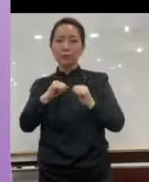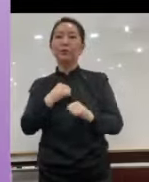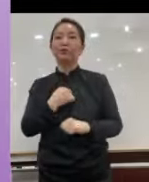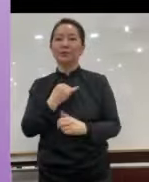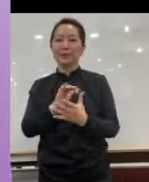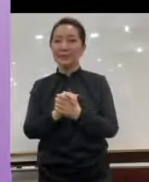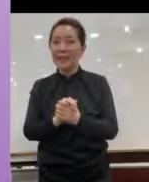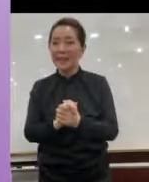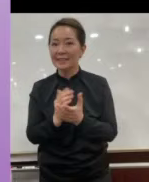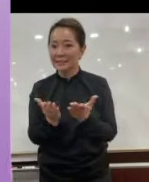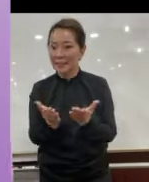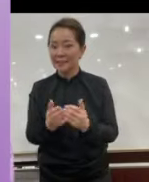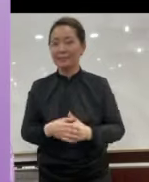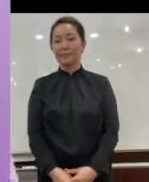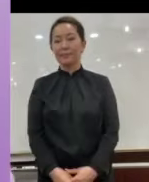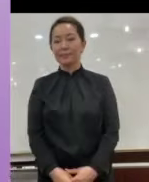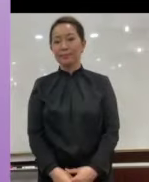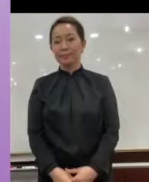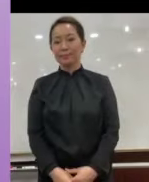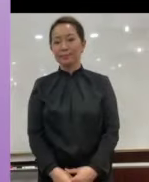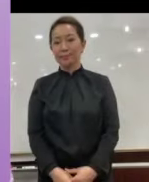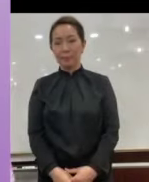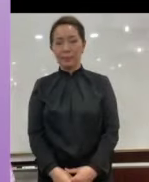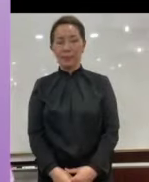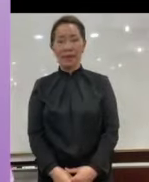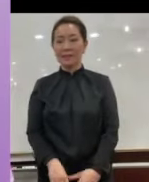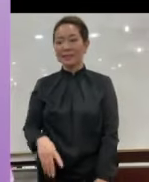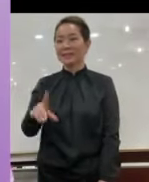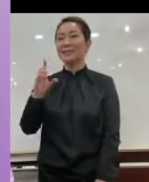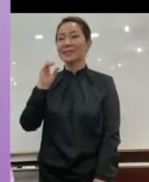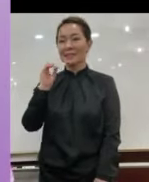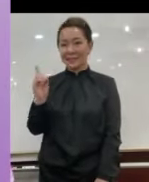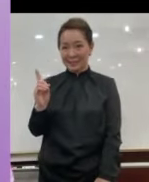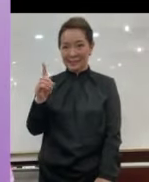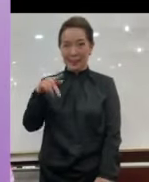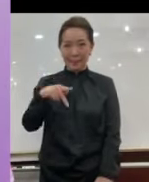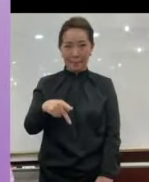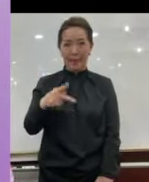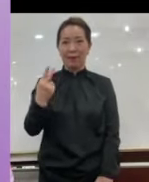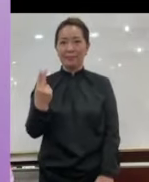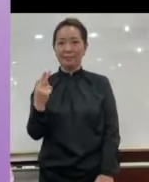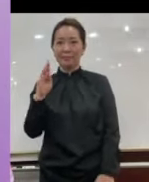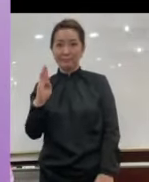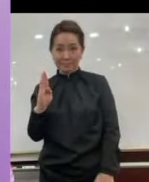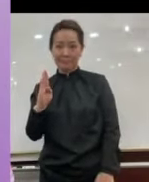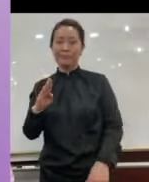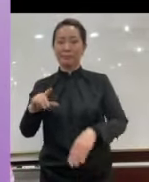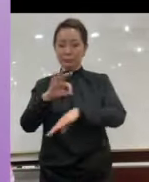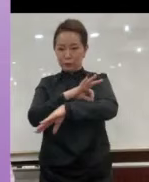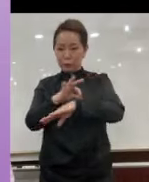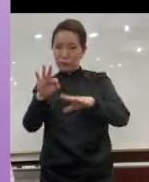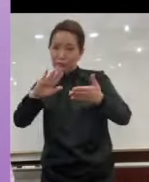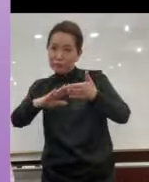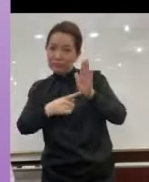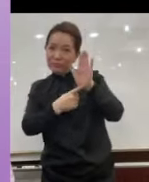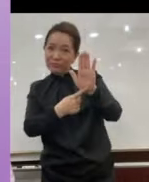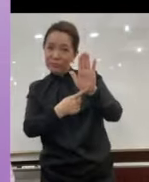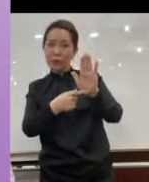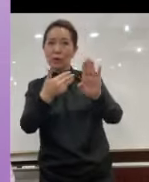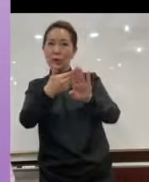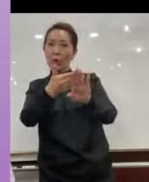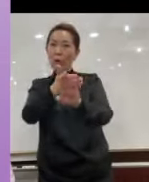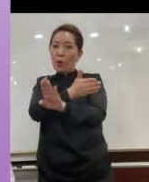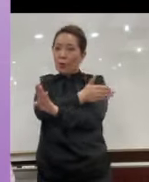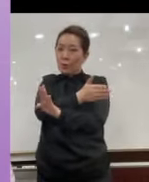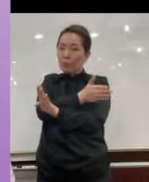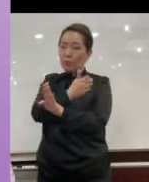байхаа гэж найдаж байна. За, Deepup буюу манай төслийг танилцуулахын өмнө та бүхэнд JICA-гийн